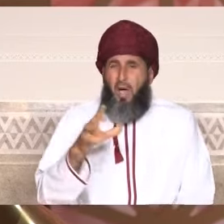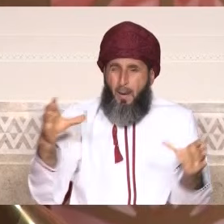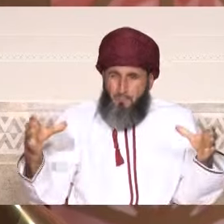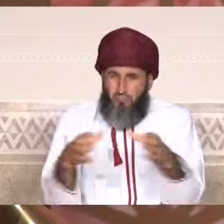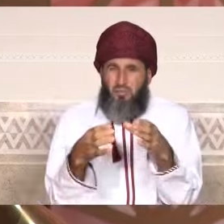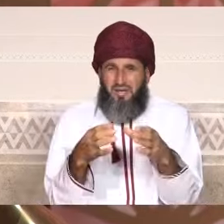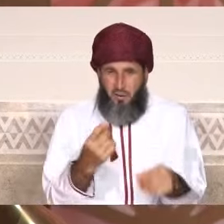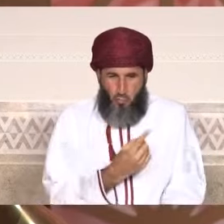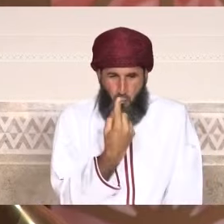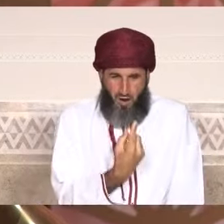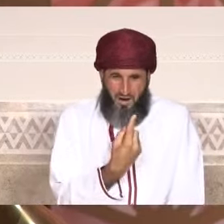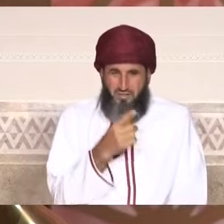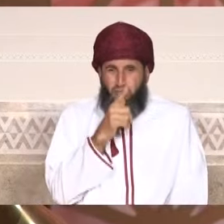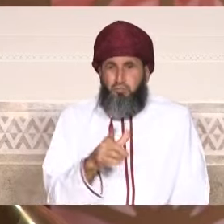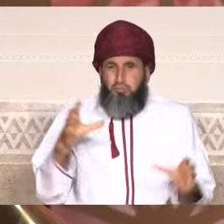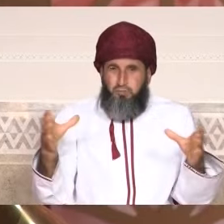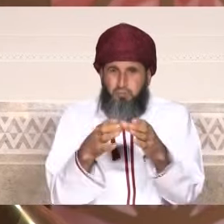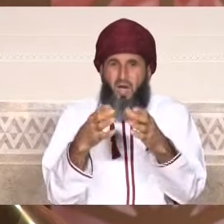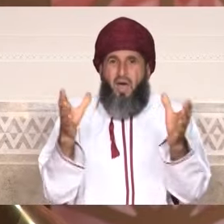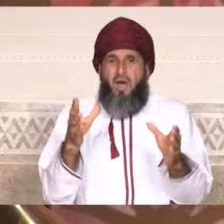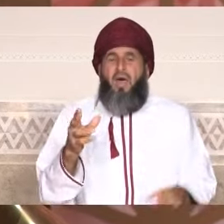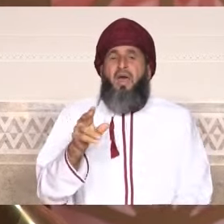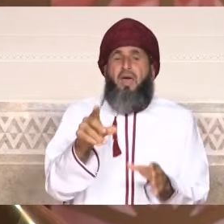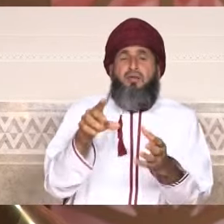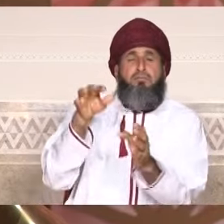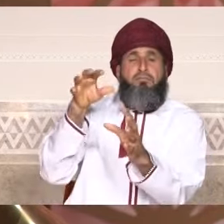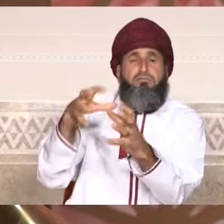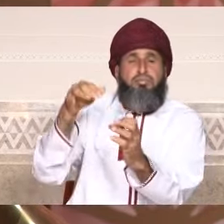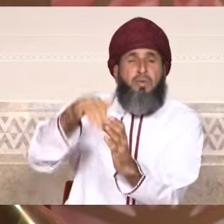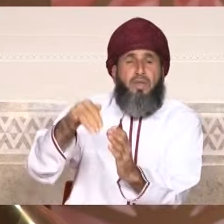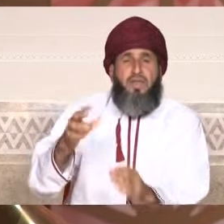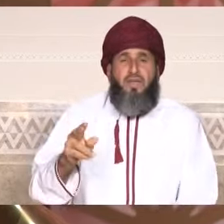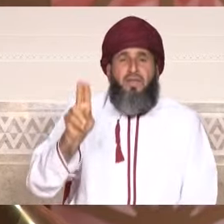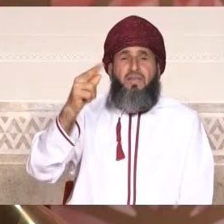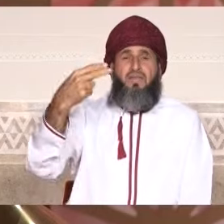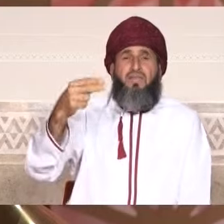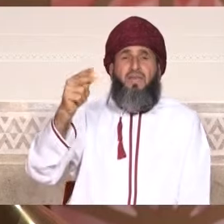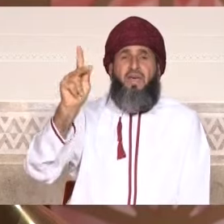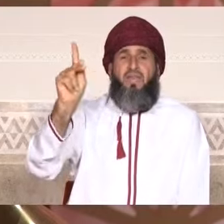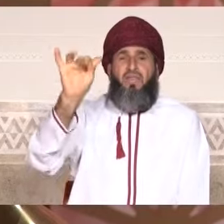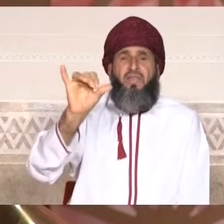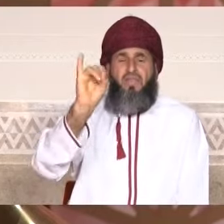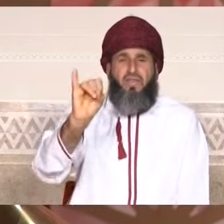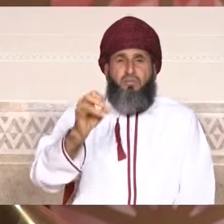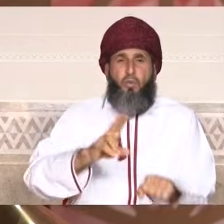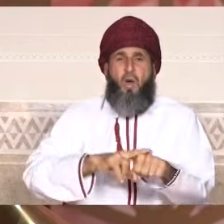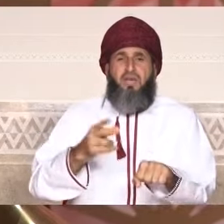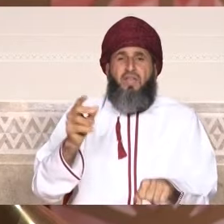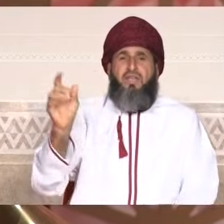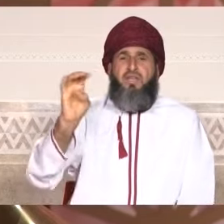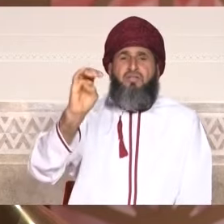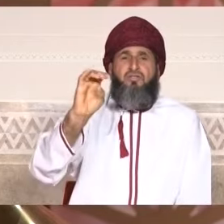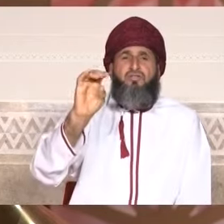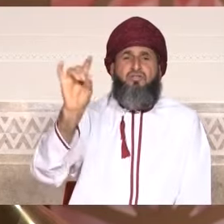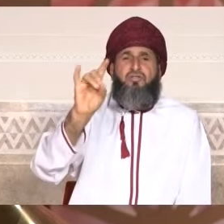الجمع. هذا الجمع يسمى جمع تعظيم، يسمى جمع إجلال، وهو موجود في